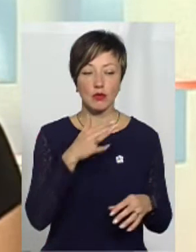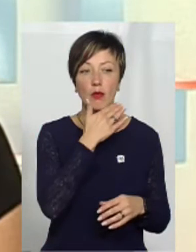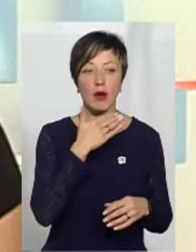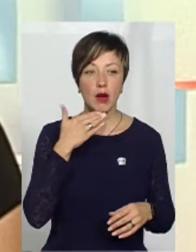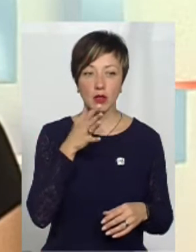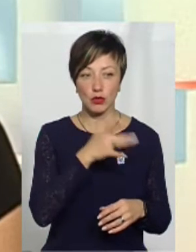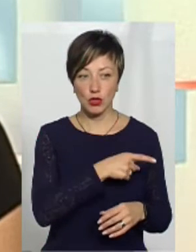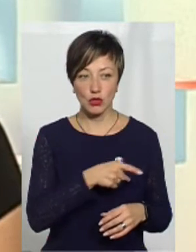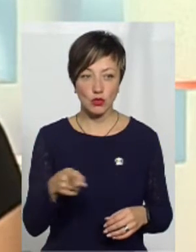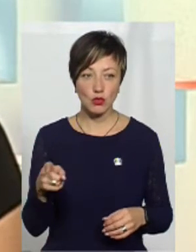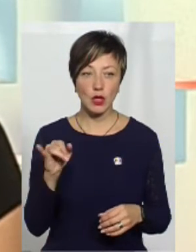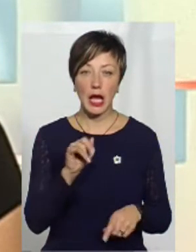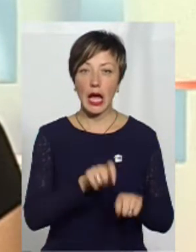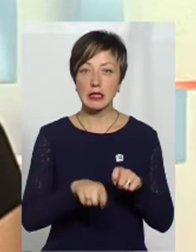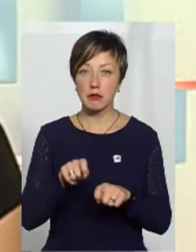і